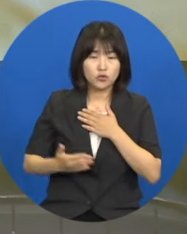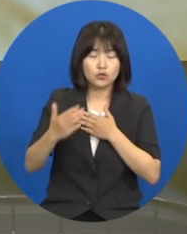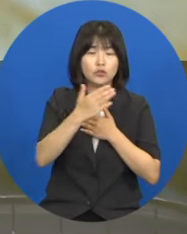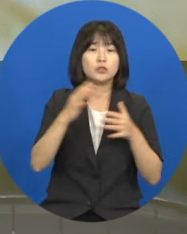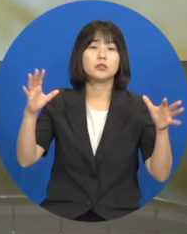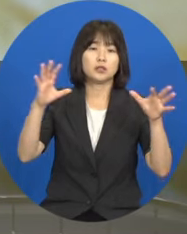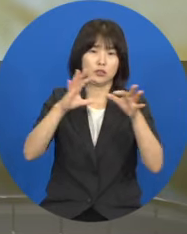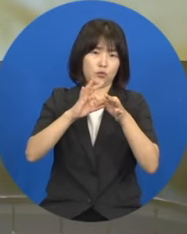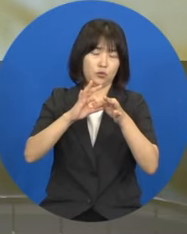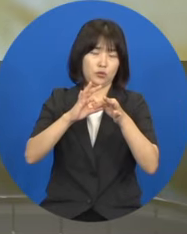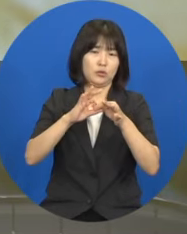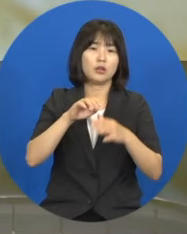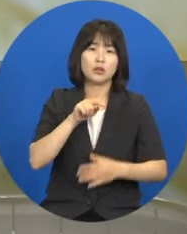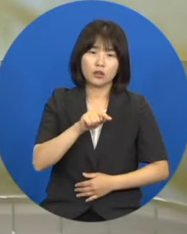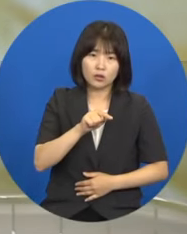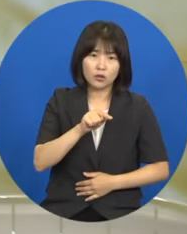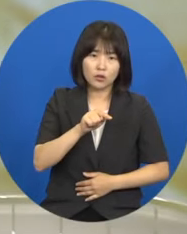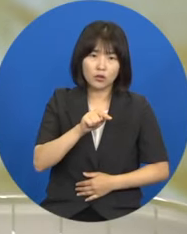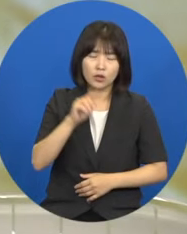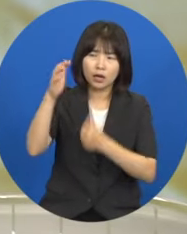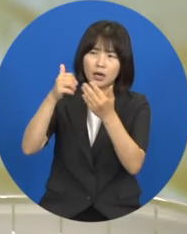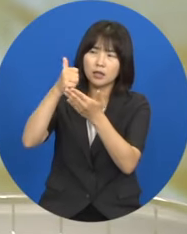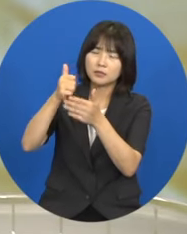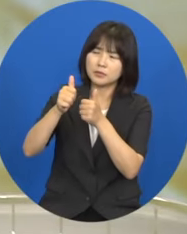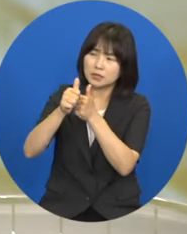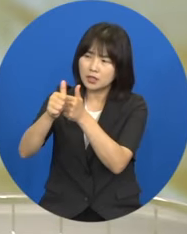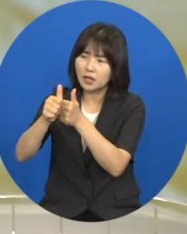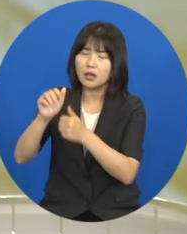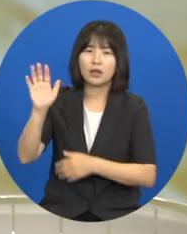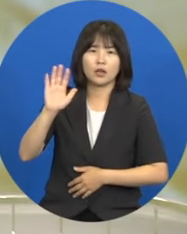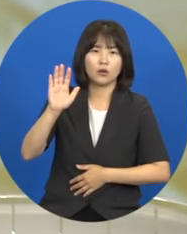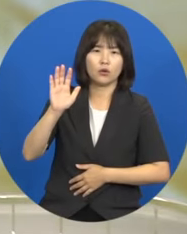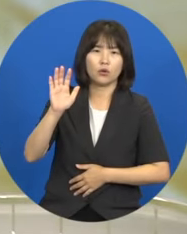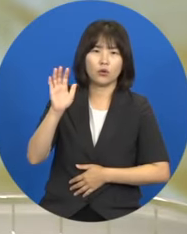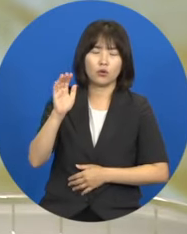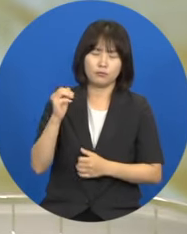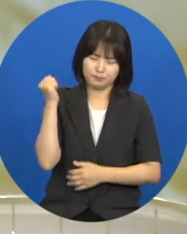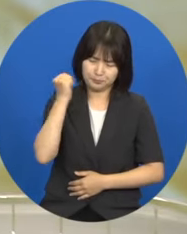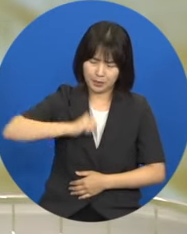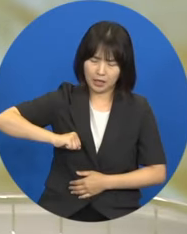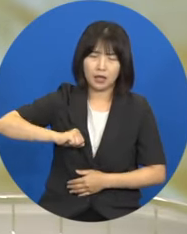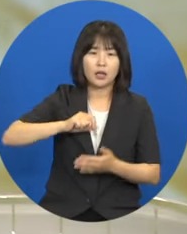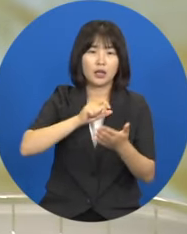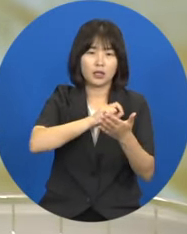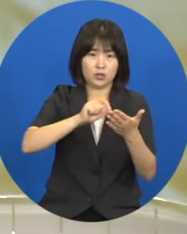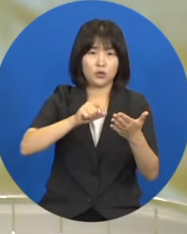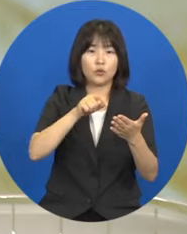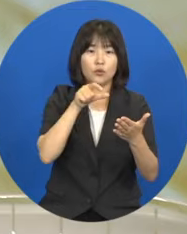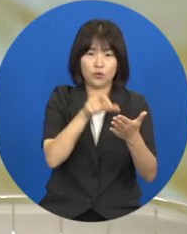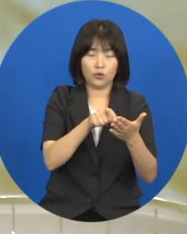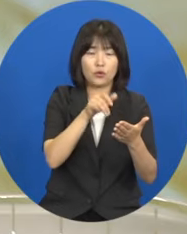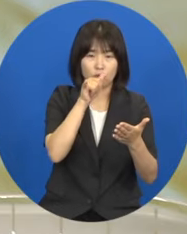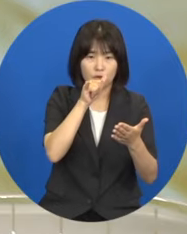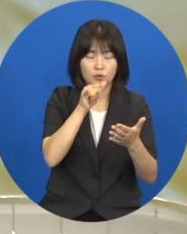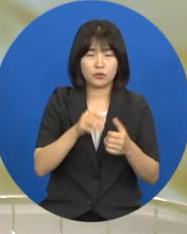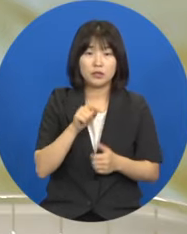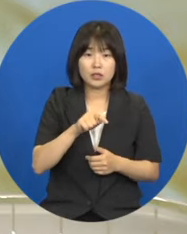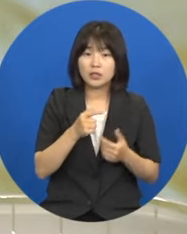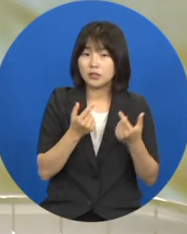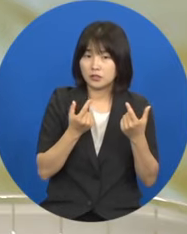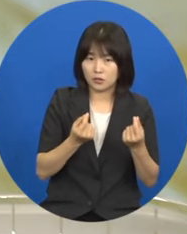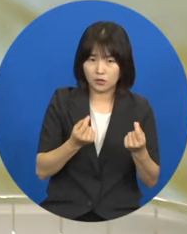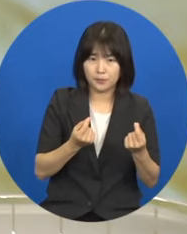몸에 속한 것이 하나님을 따르지 않고 불순종한다라고 기록하고 있습니다. 이와